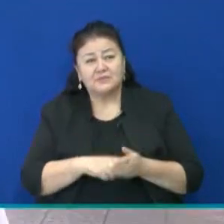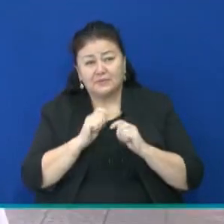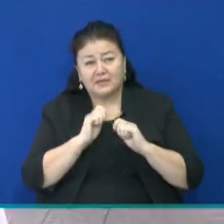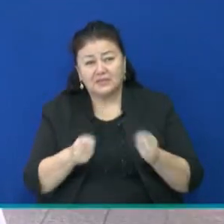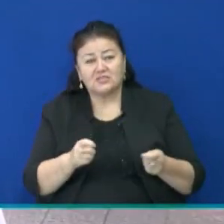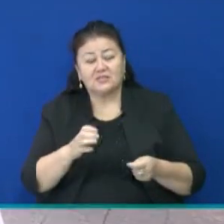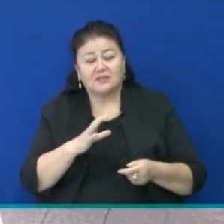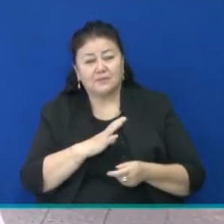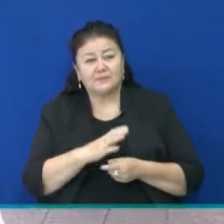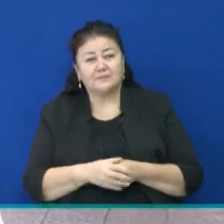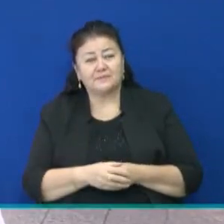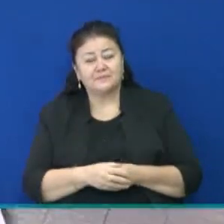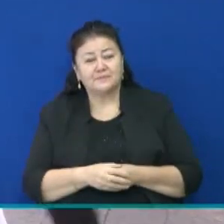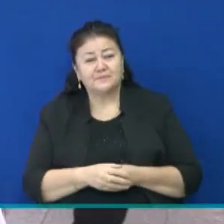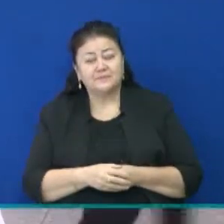Семей.